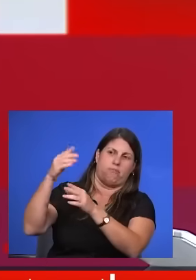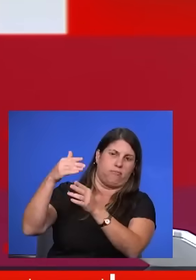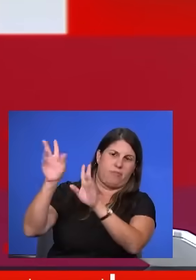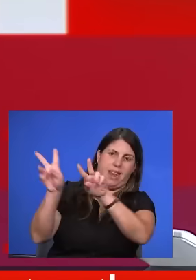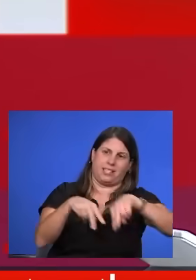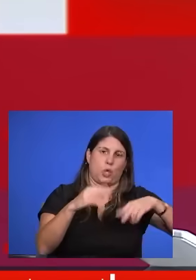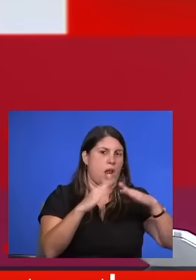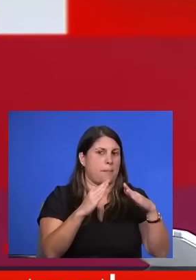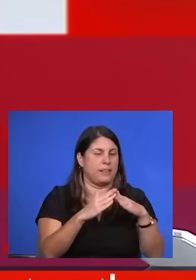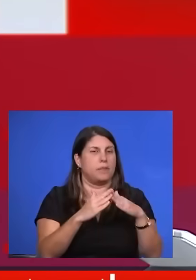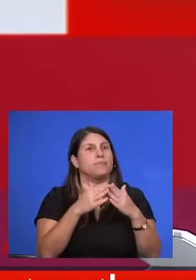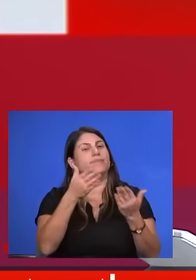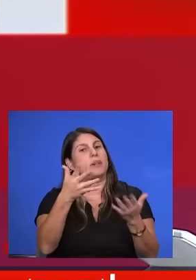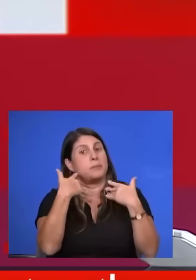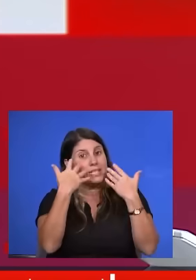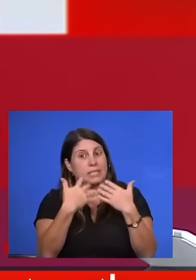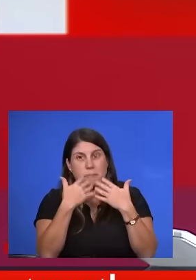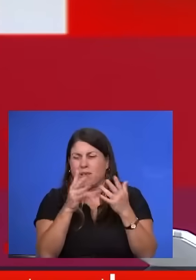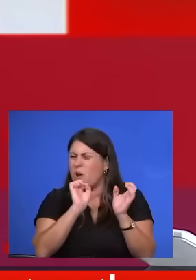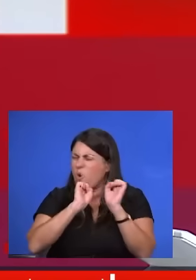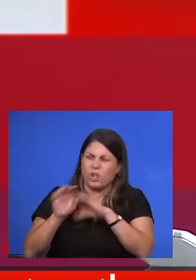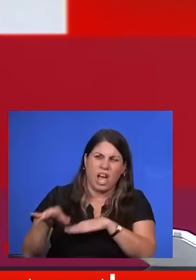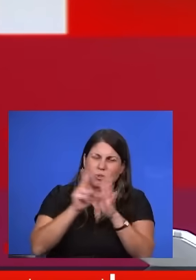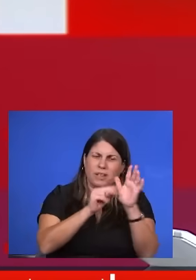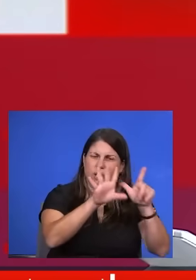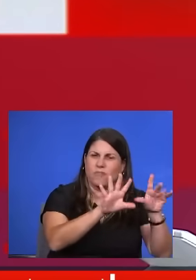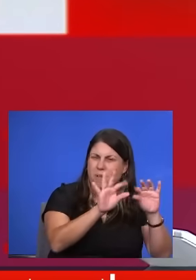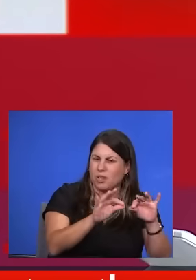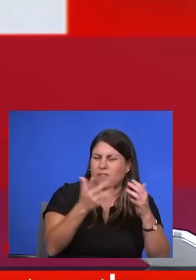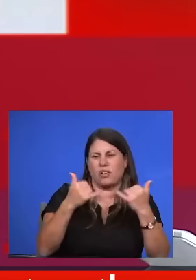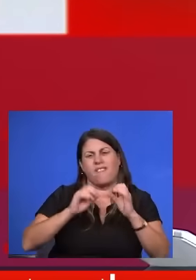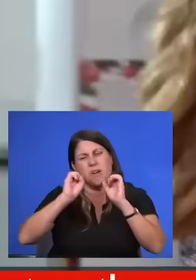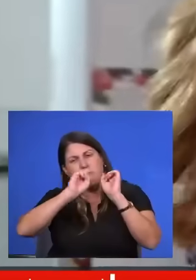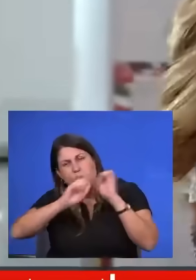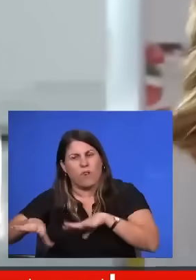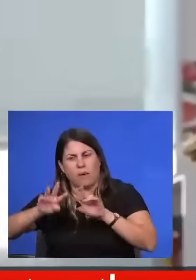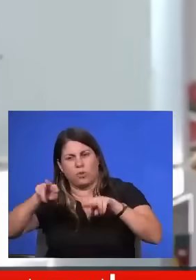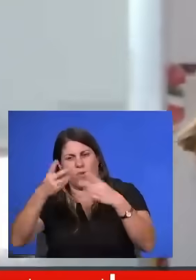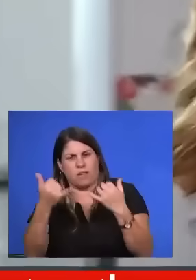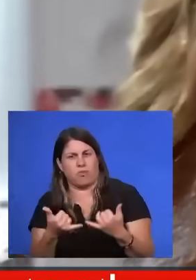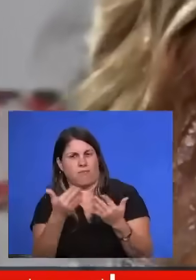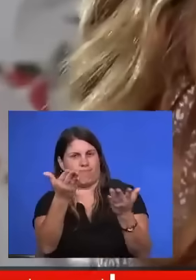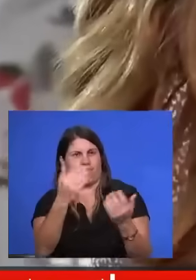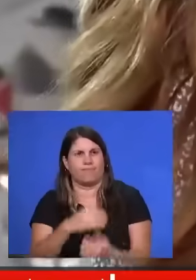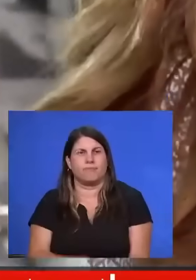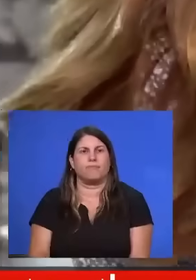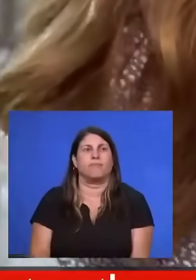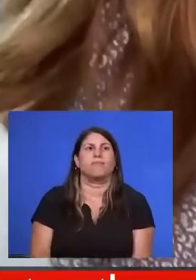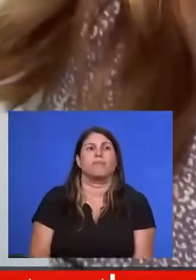הם מספרים, הופקרנו בשבעה באוקטובר, ואנחנו מופקרים שוב עכשיו. את רוצה שאני אשים אותך באמבטיה,